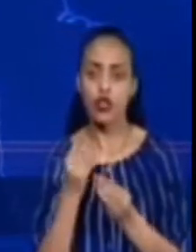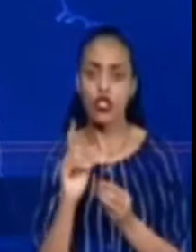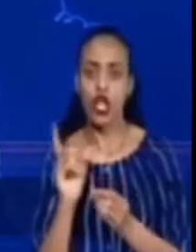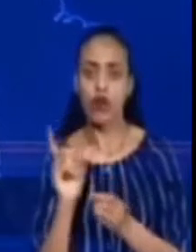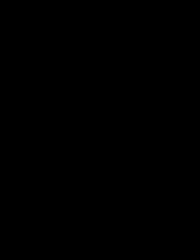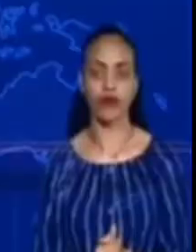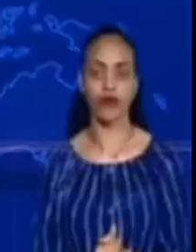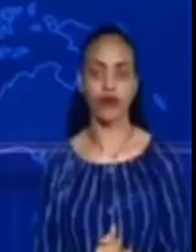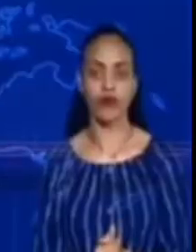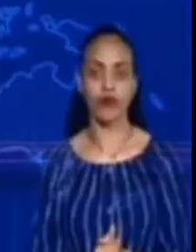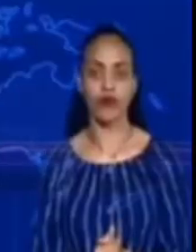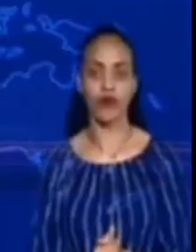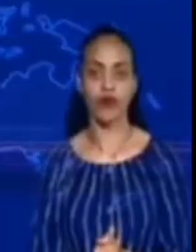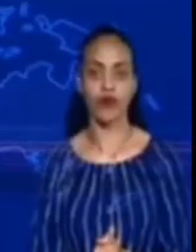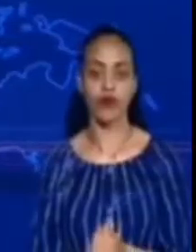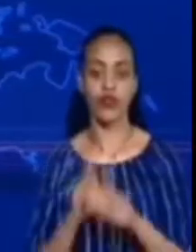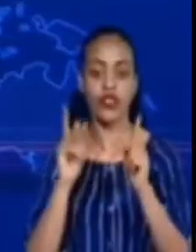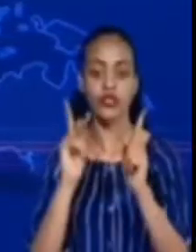ማሩ በይ